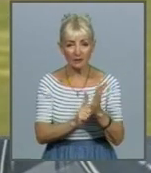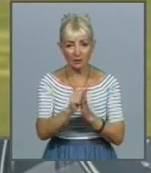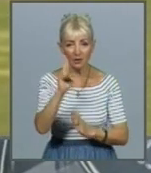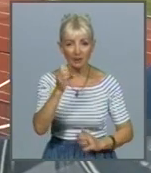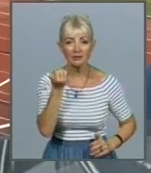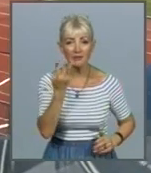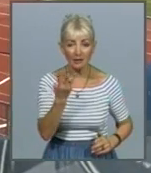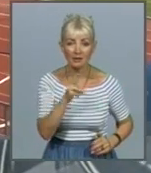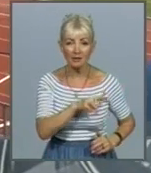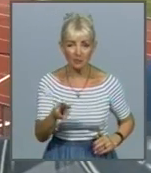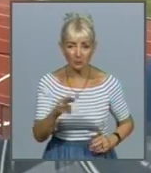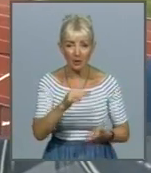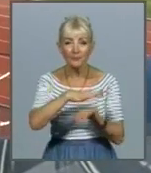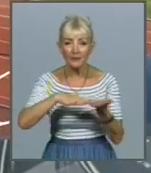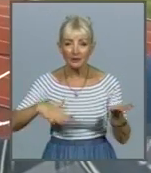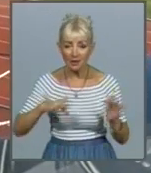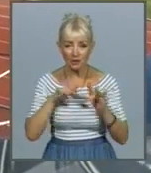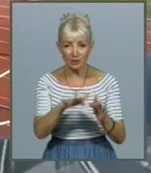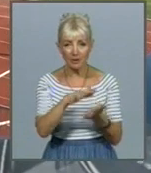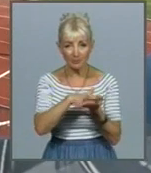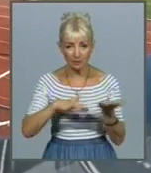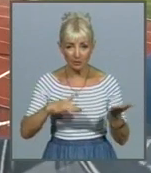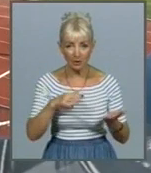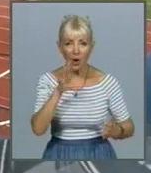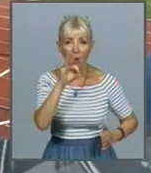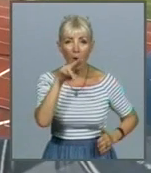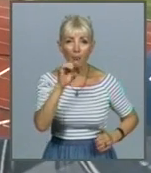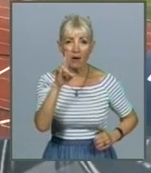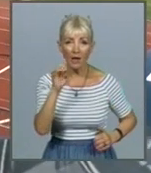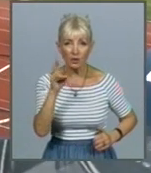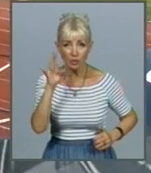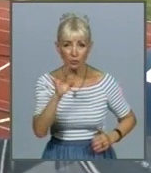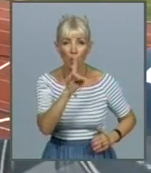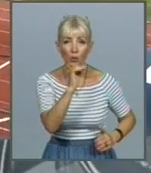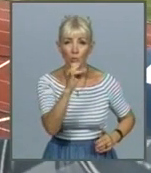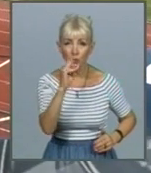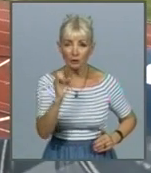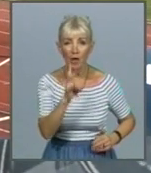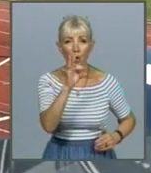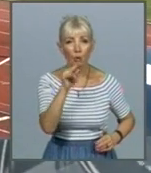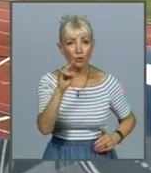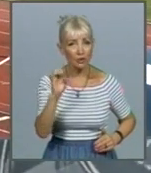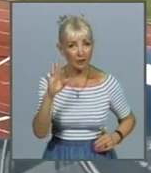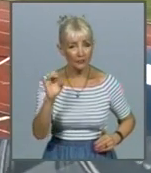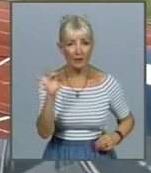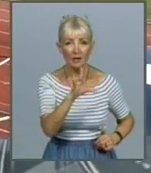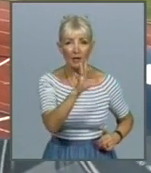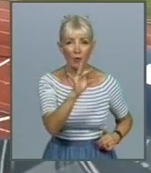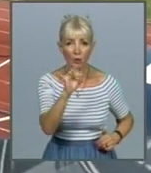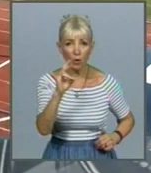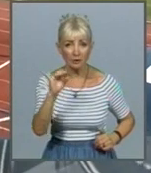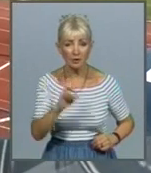13 минуте дальше дело продолжили дарья опанащенко надежда кунина ирина кочнева и анна воронина